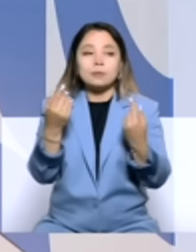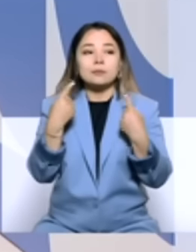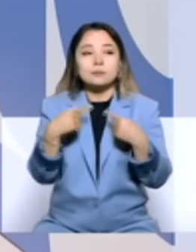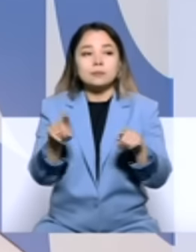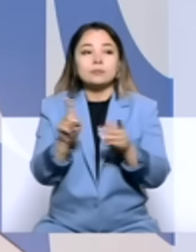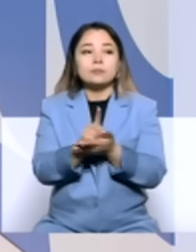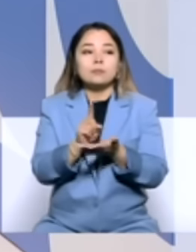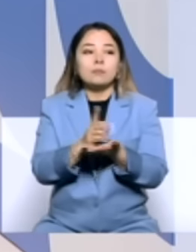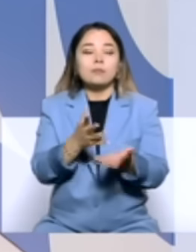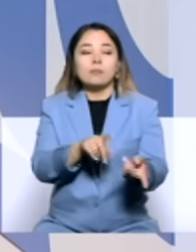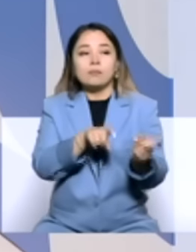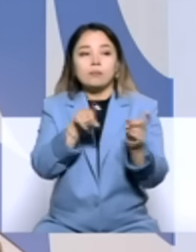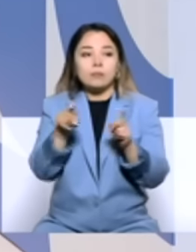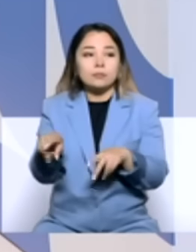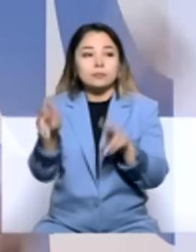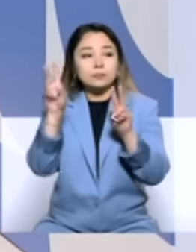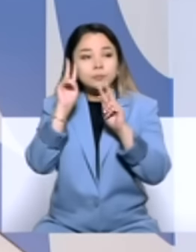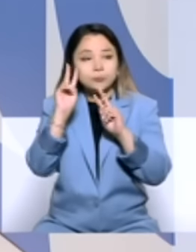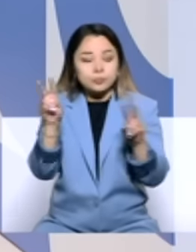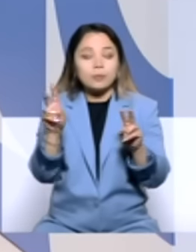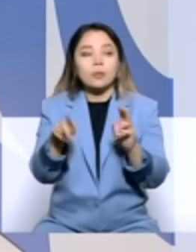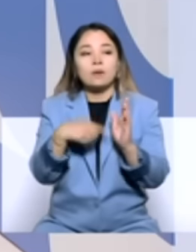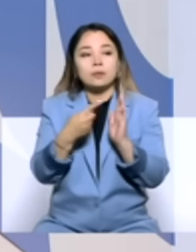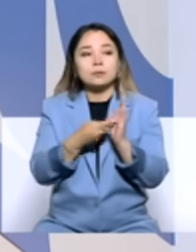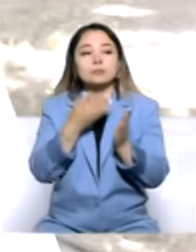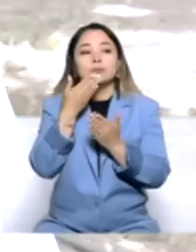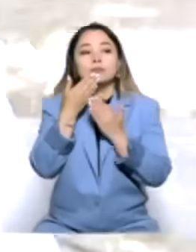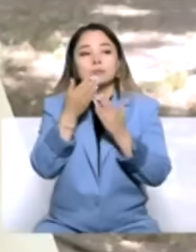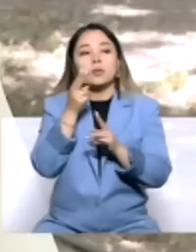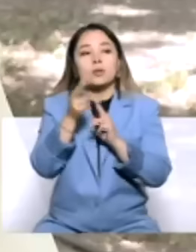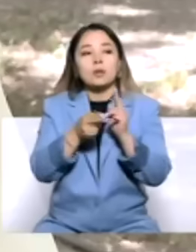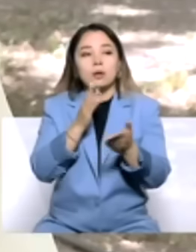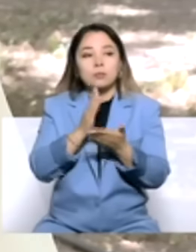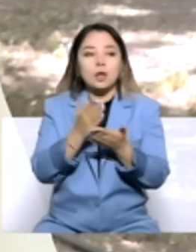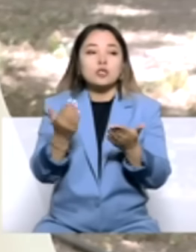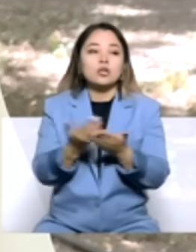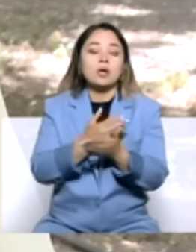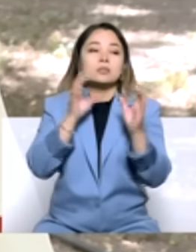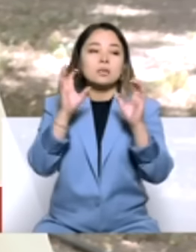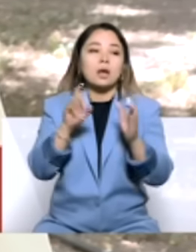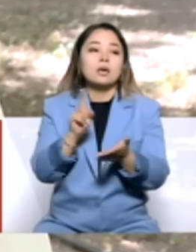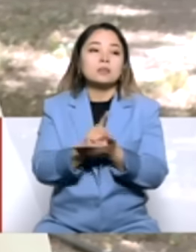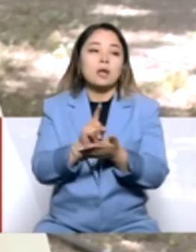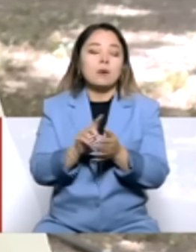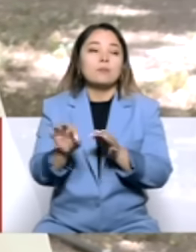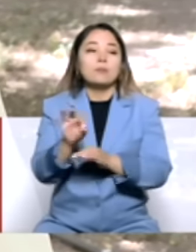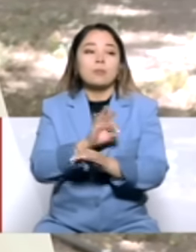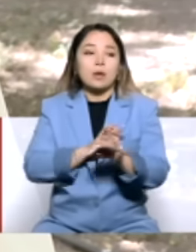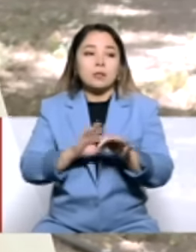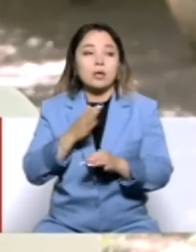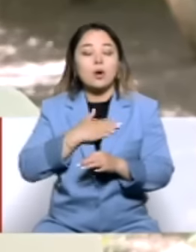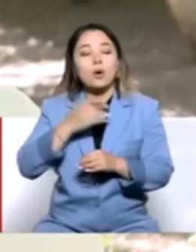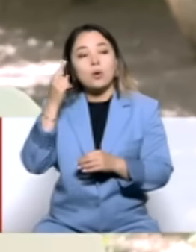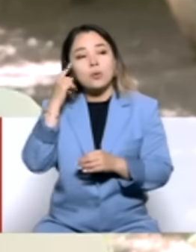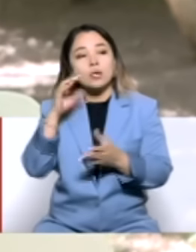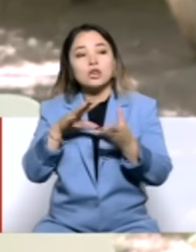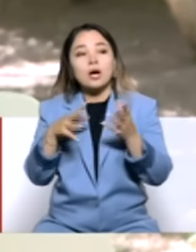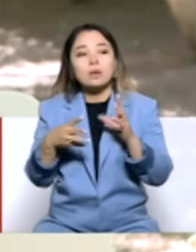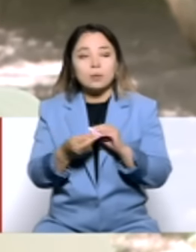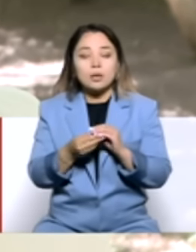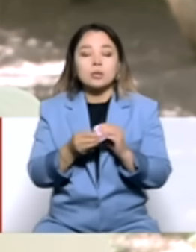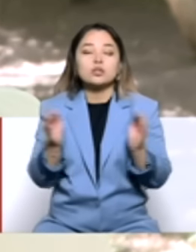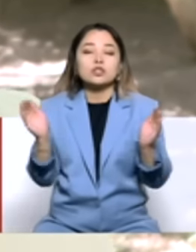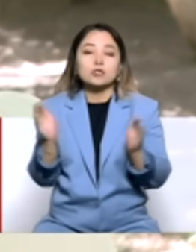қандай налогқа көшеміз деген сондай мәселе туындап жатыр қазір. Жаңа салық кодексінің проектісі біз ойлағандай жалпы